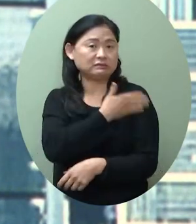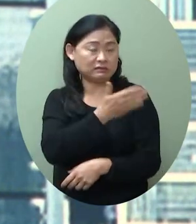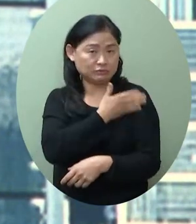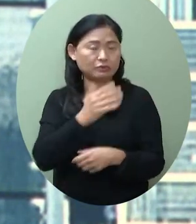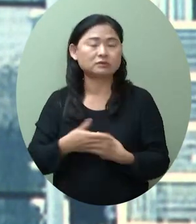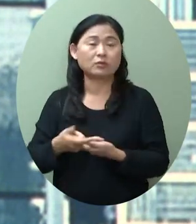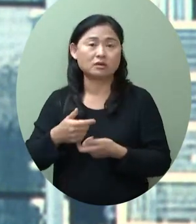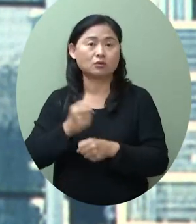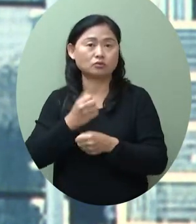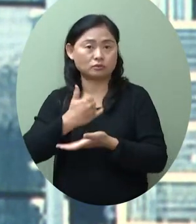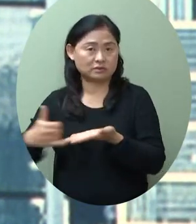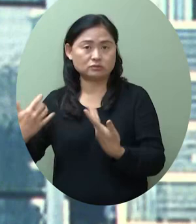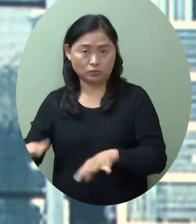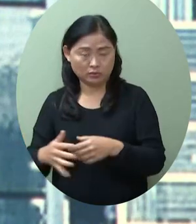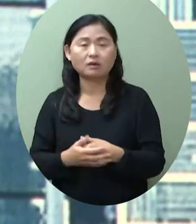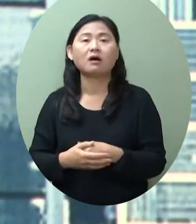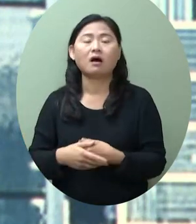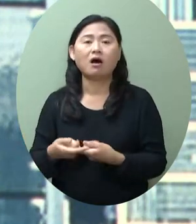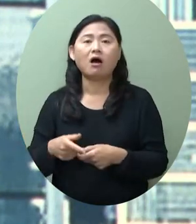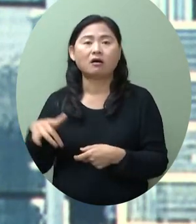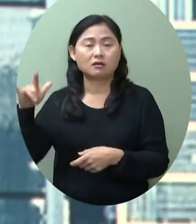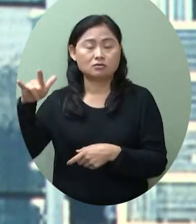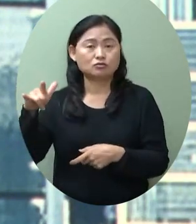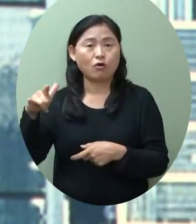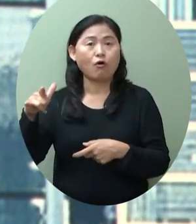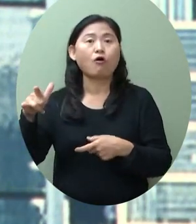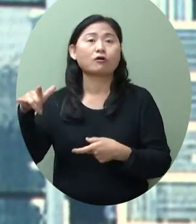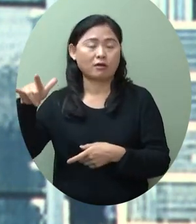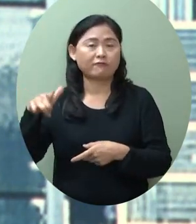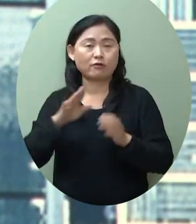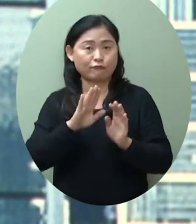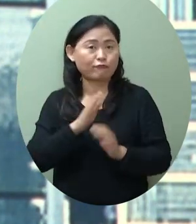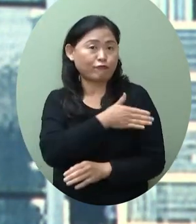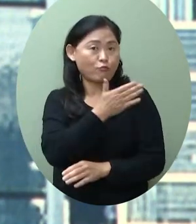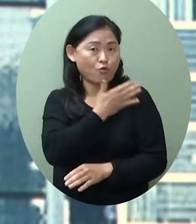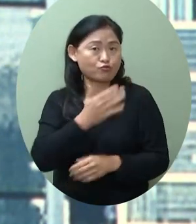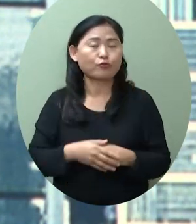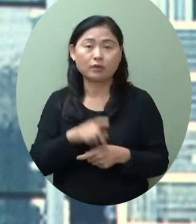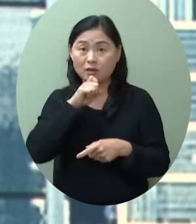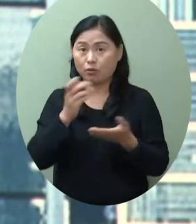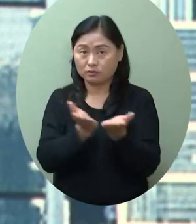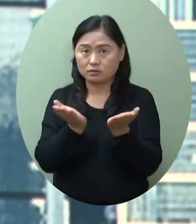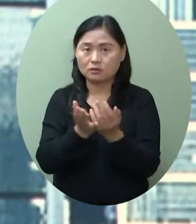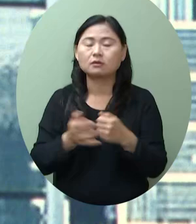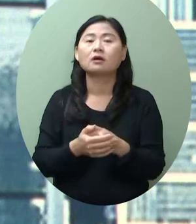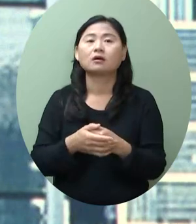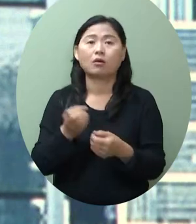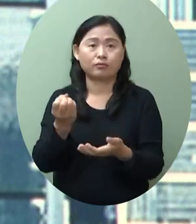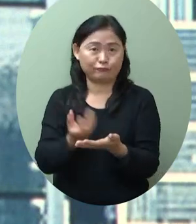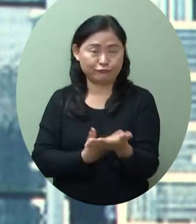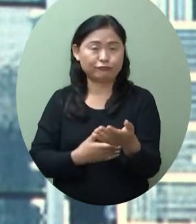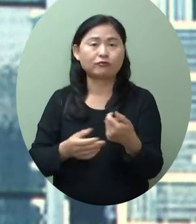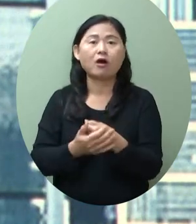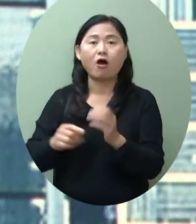前嘅機艙嘅服務員係懷疑有證據係證明佢係違反咗預